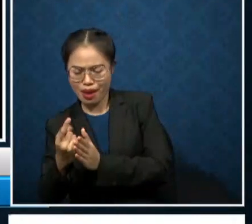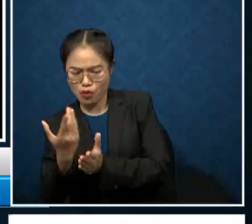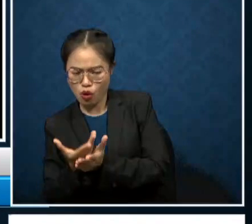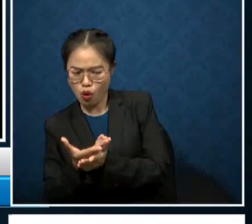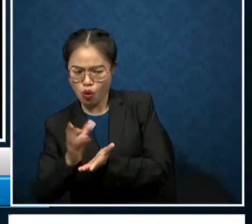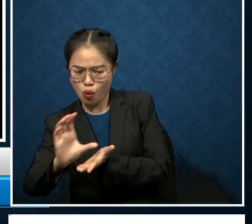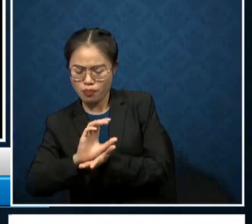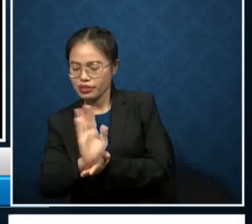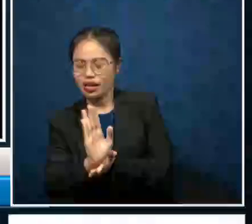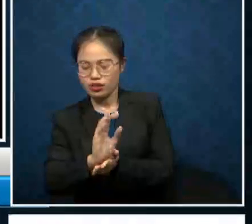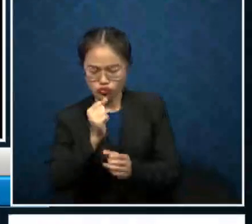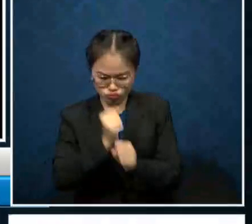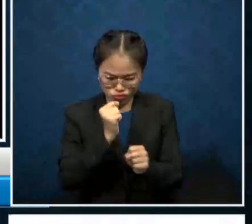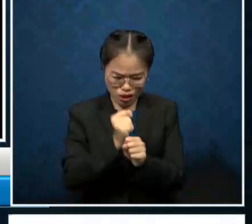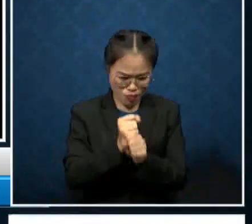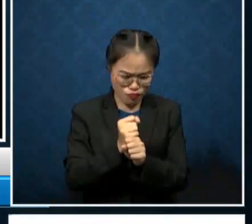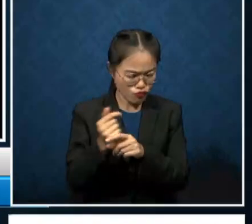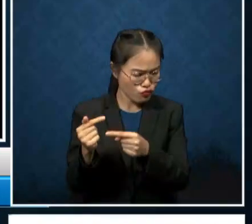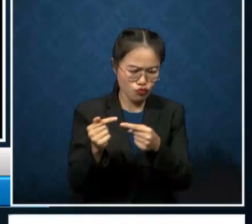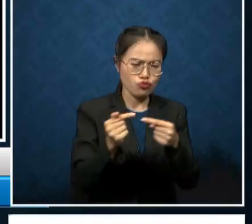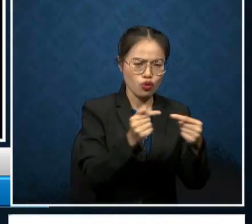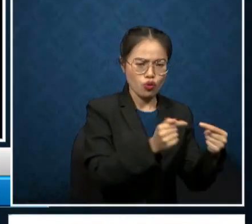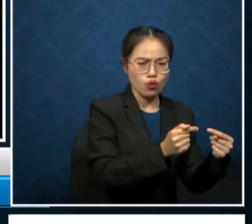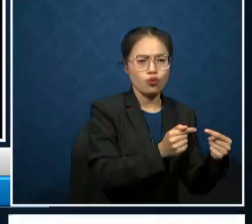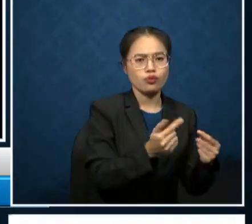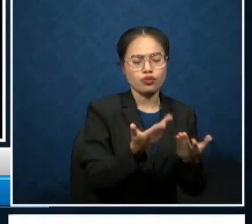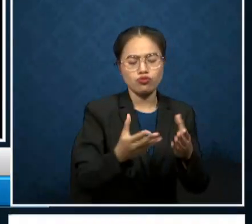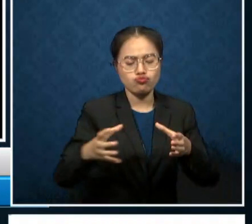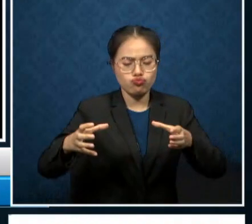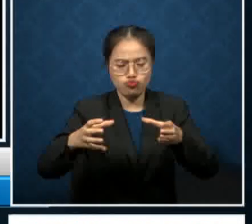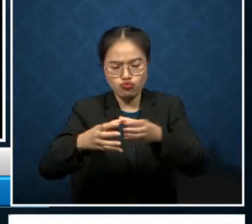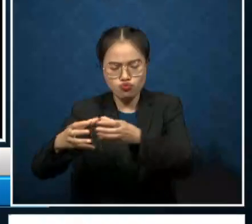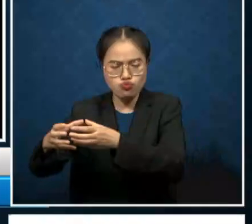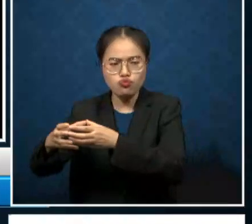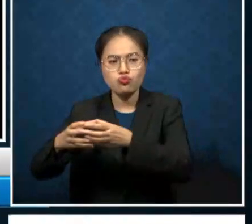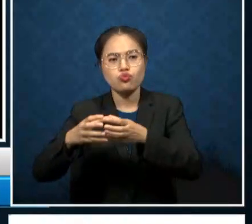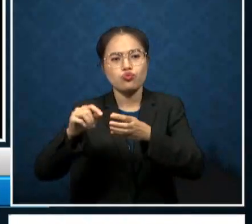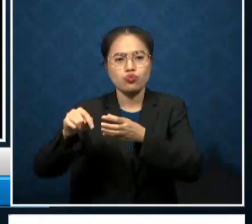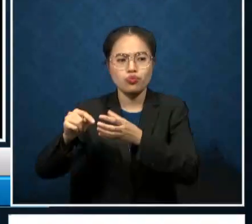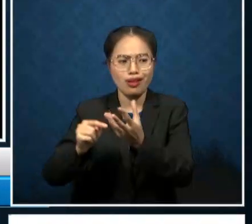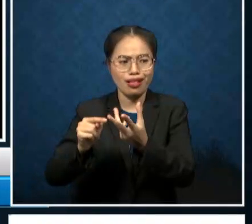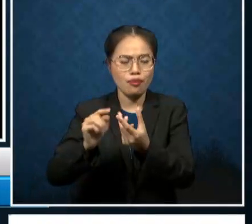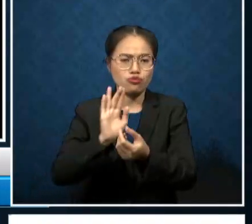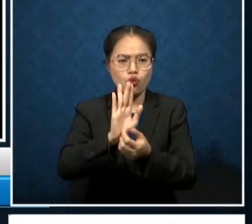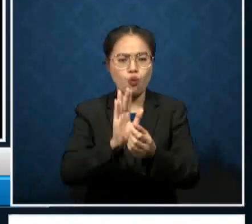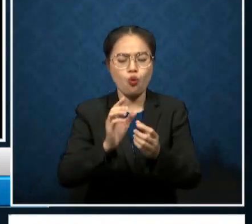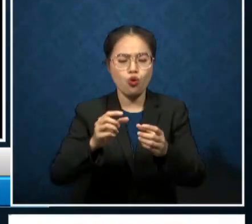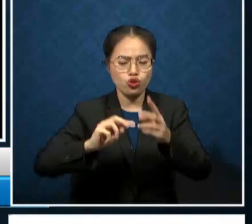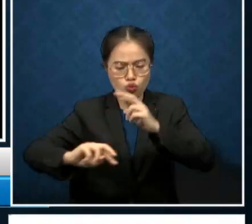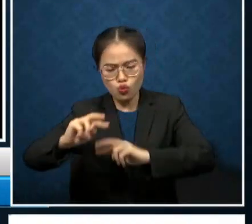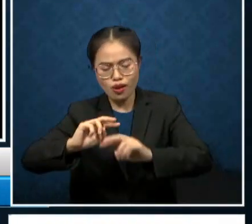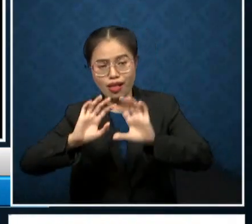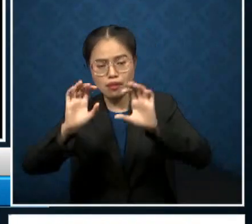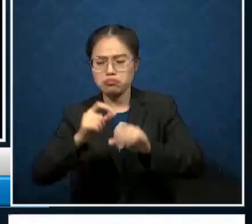ครั้งที่รองรับความช่วยเหลือหรืออาจจะเป็นแค่จำนวนกลุ่มที่นับหน่วยได้โดยเจ้าหน้าที่ของรัฐเราไม่ต้องการ